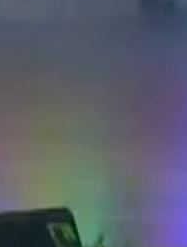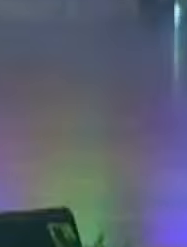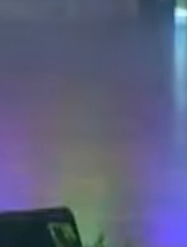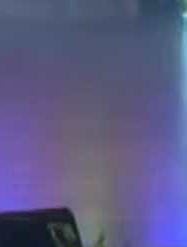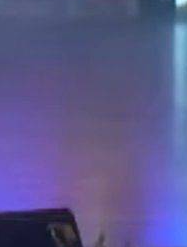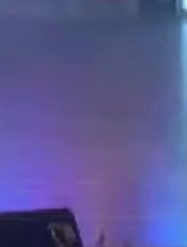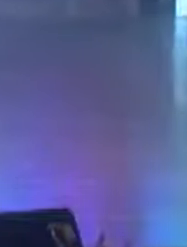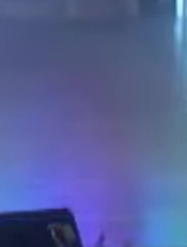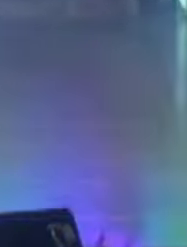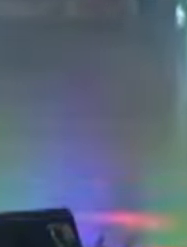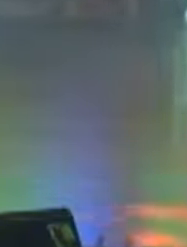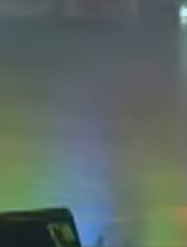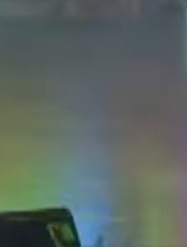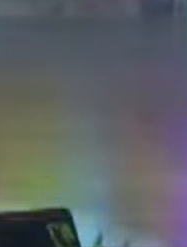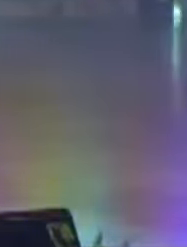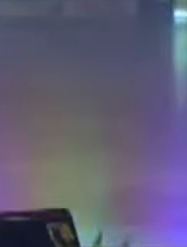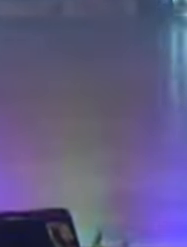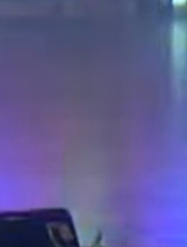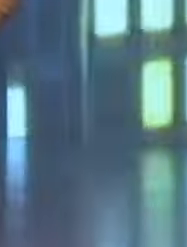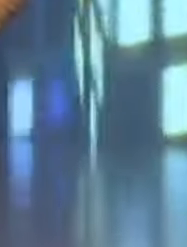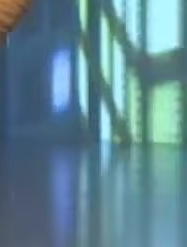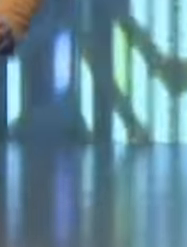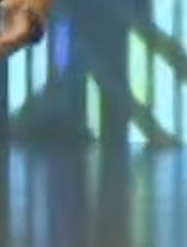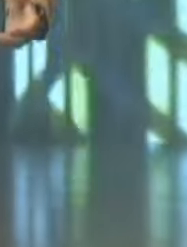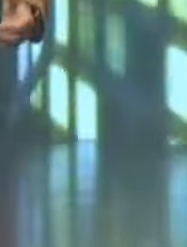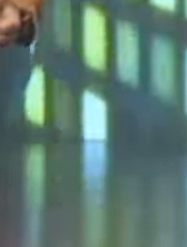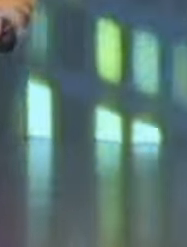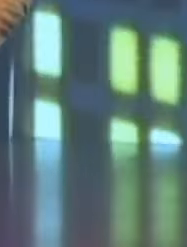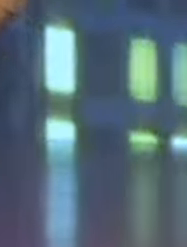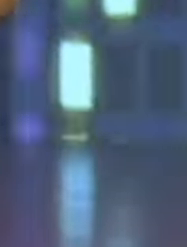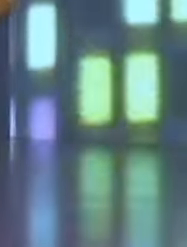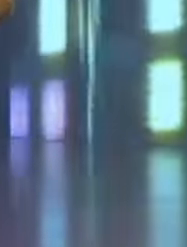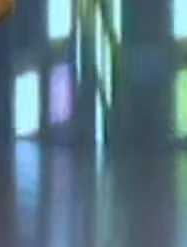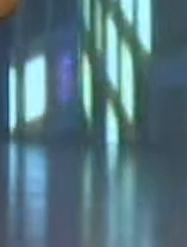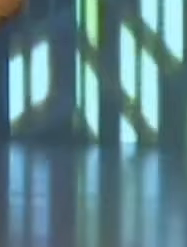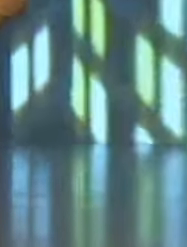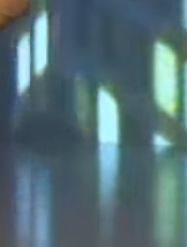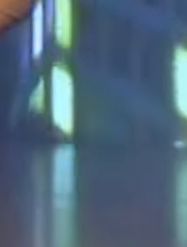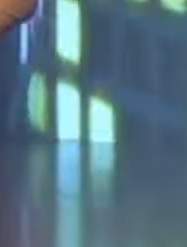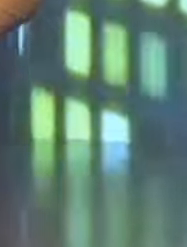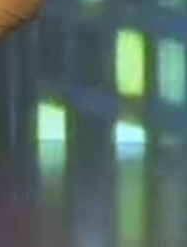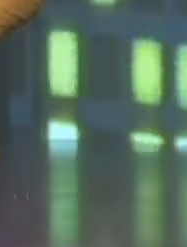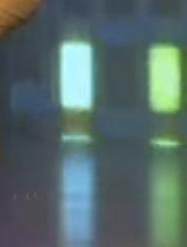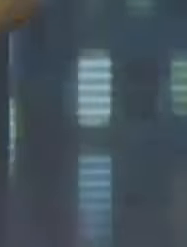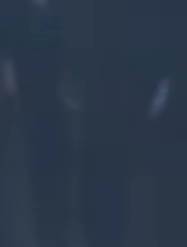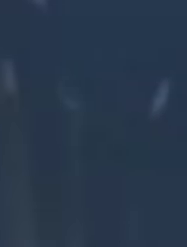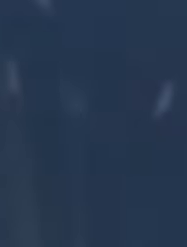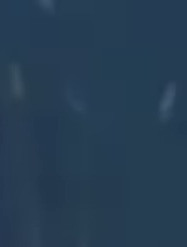힘든 일이 생겨도